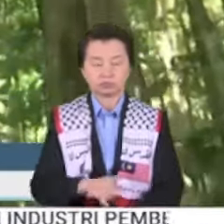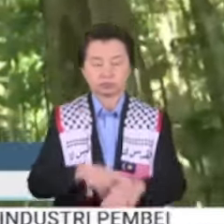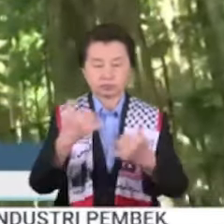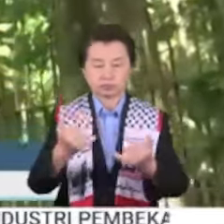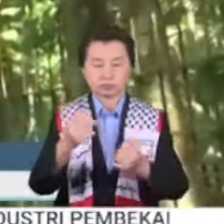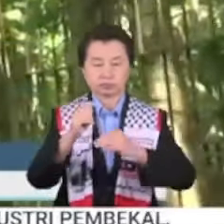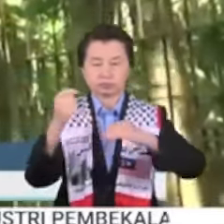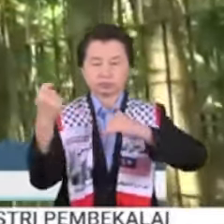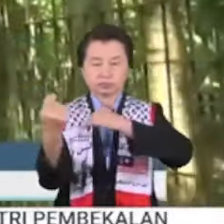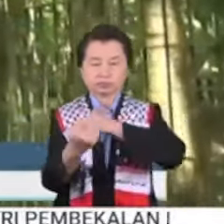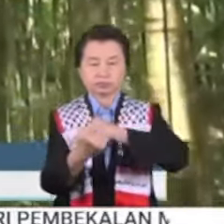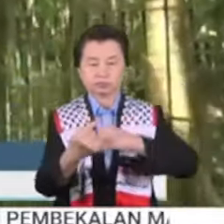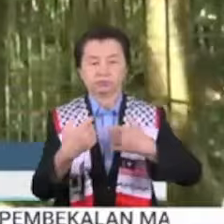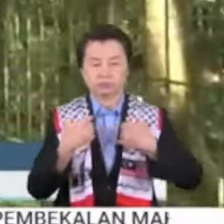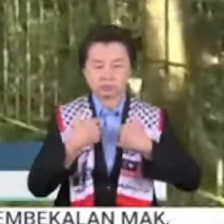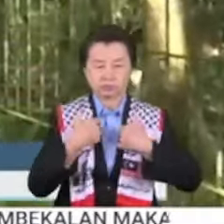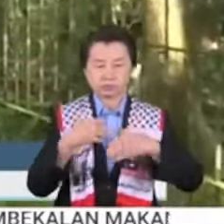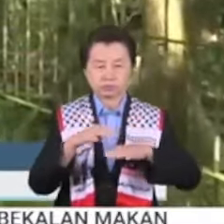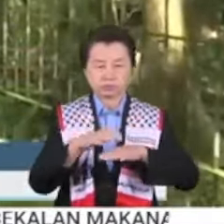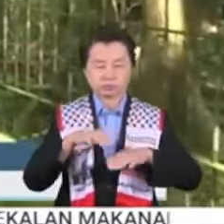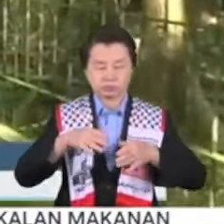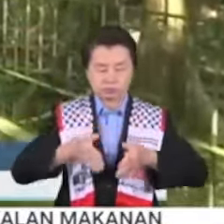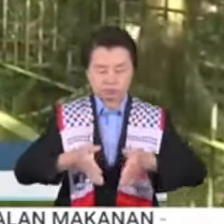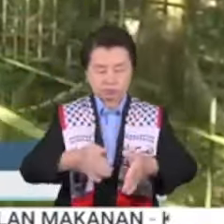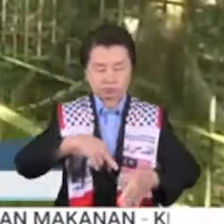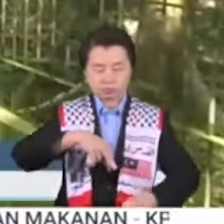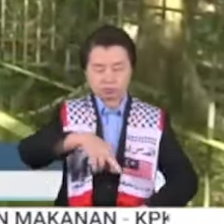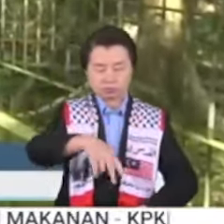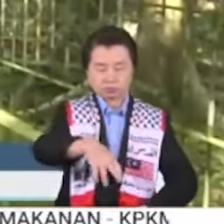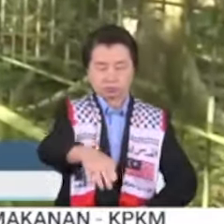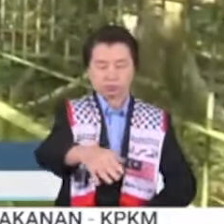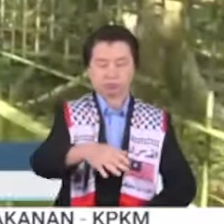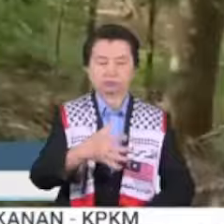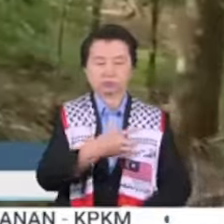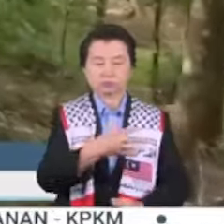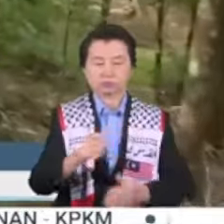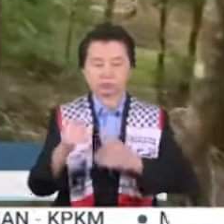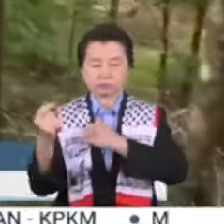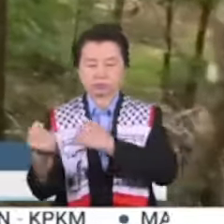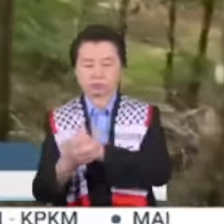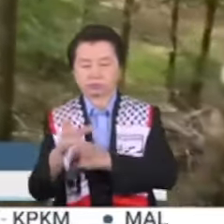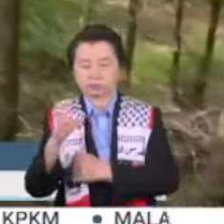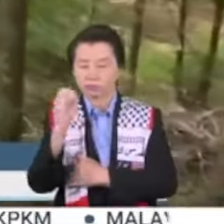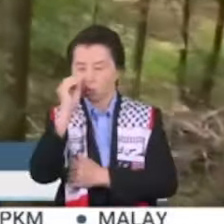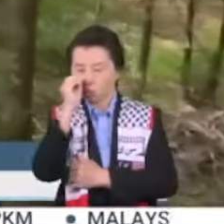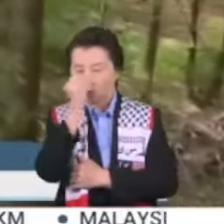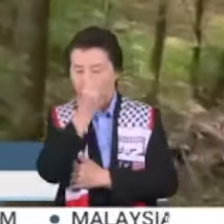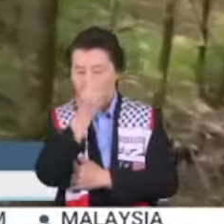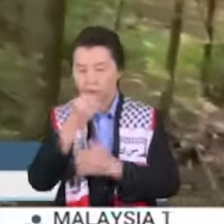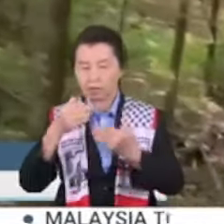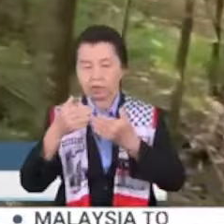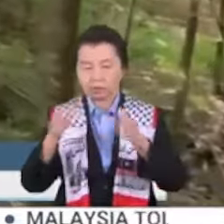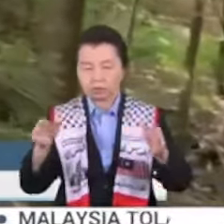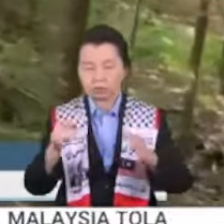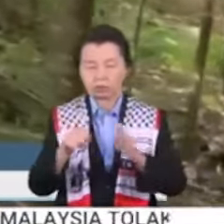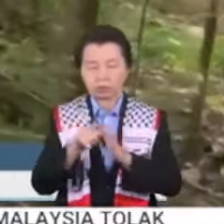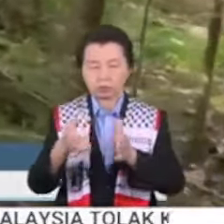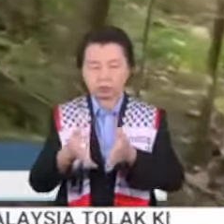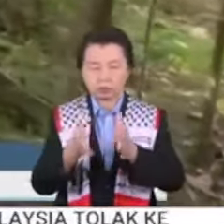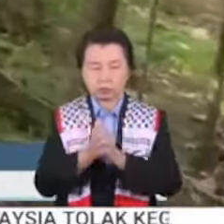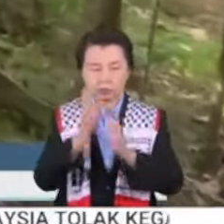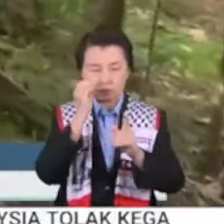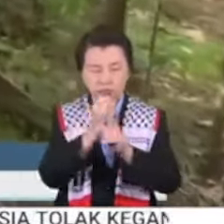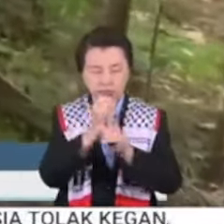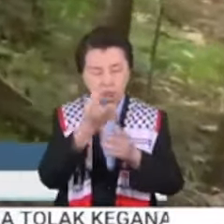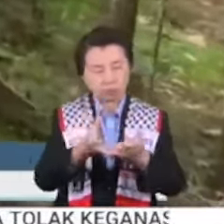ini, taman yang turut dilengkapi pelantar pejalan kaki, Taman Epifit dan Taman Orkid ini hanya dibuka kepada pemohon untuk